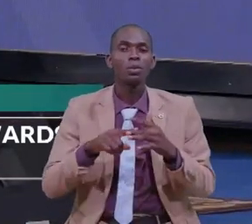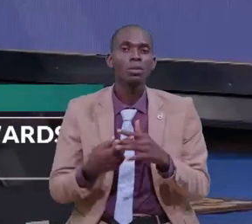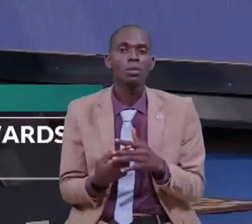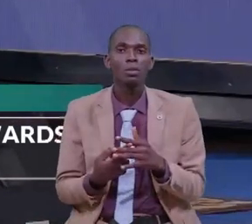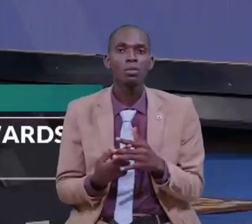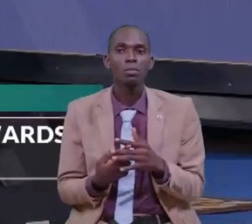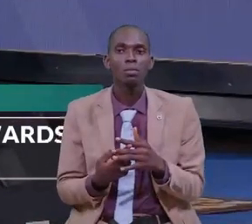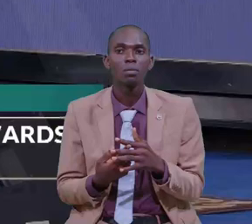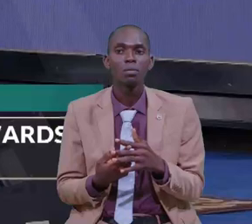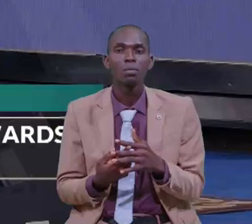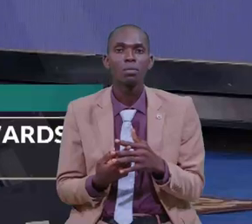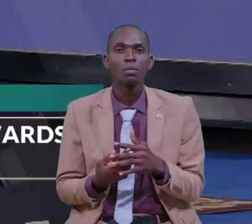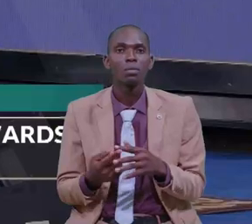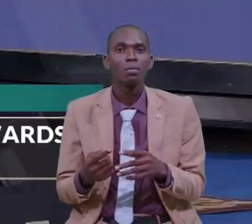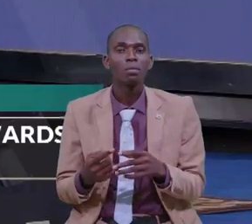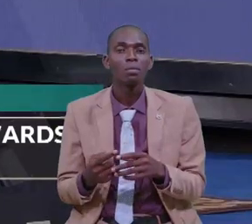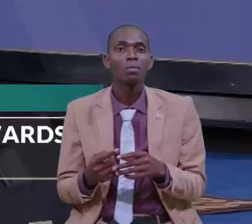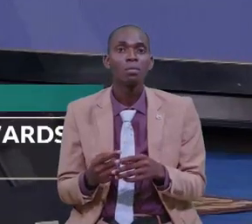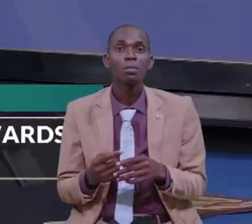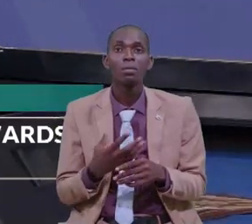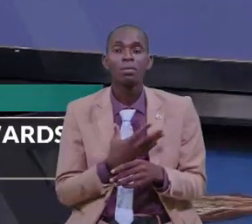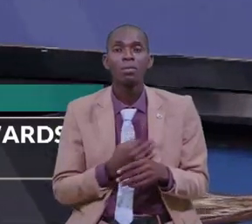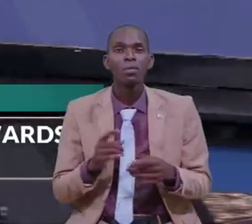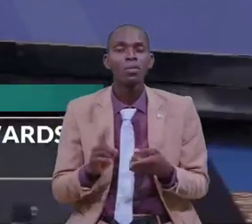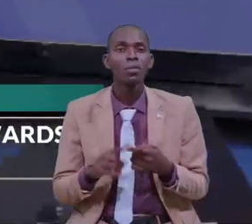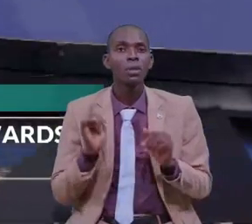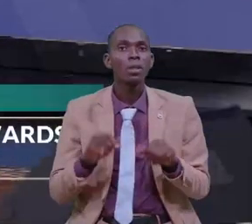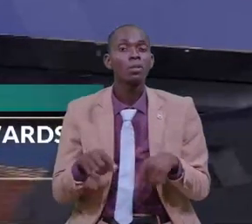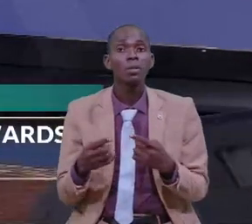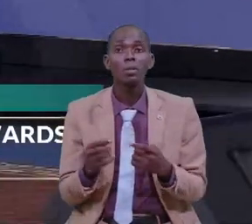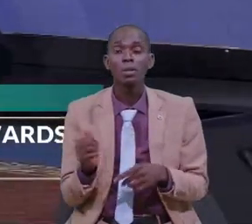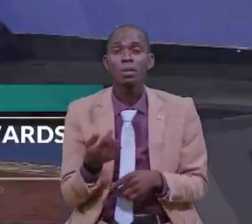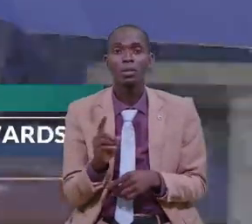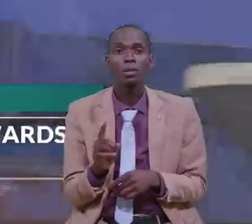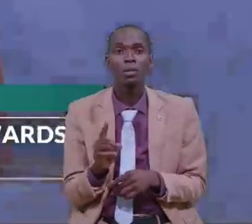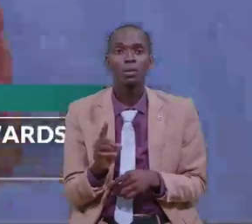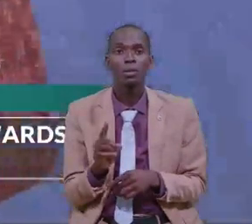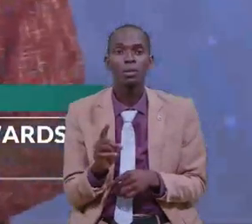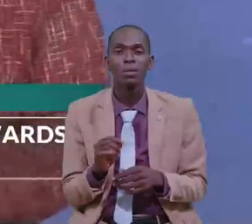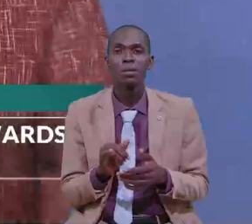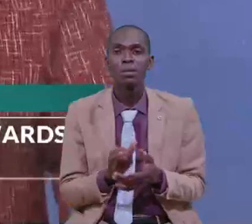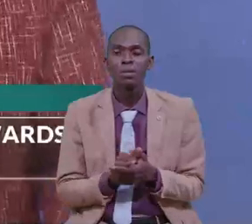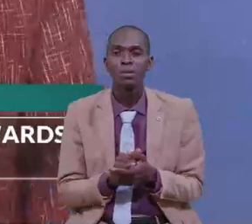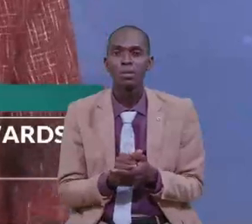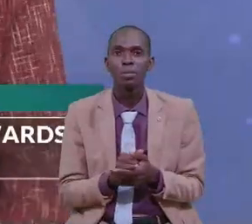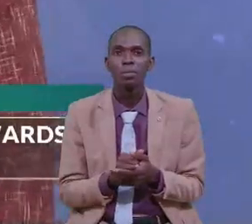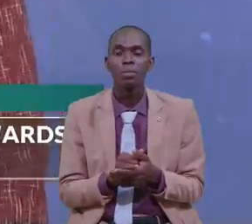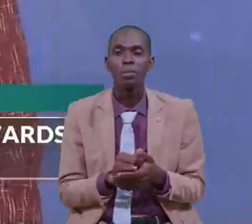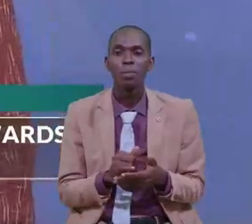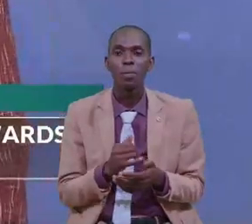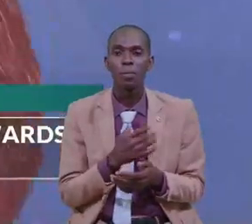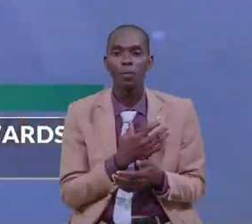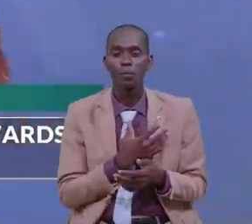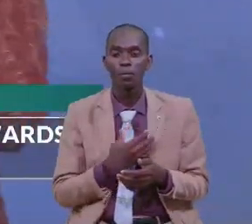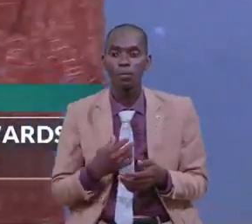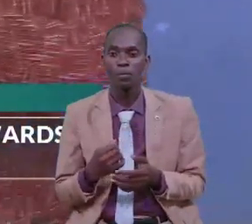Nous avons commencé au bas niveau. Est-ce qu'on pouvait atteindre quelque part sans persévérance? On